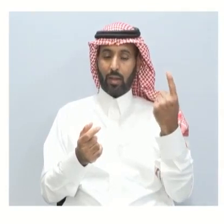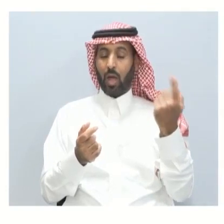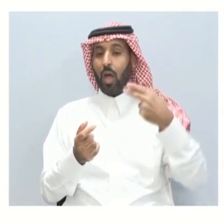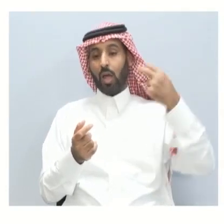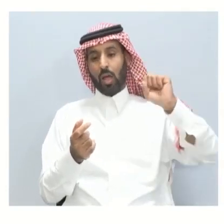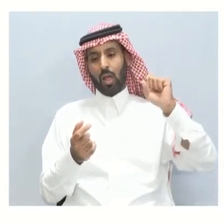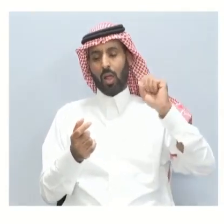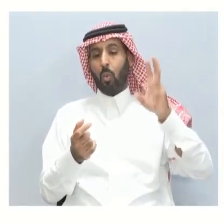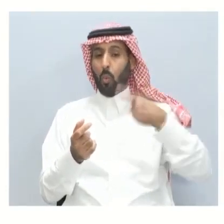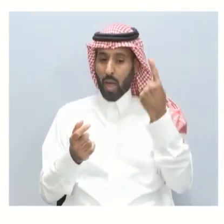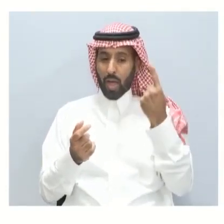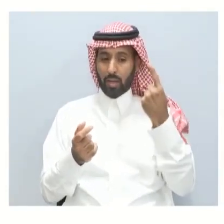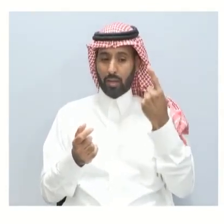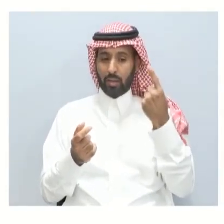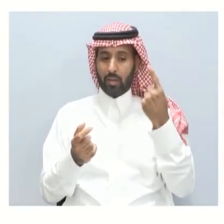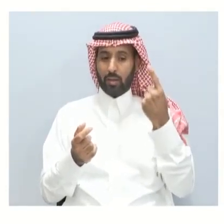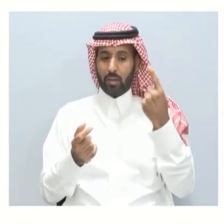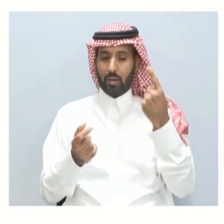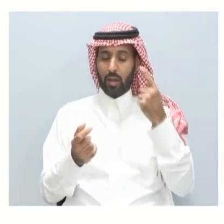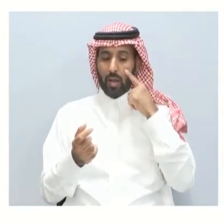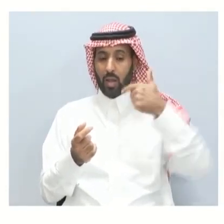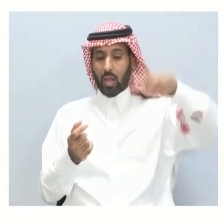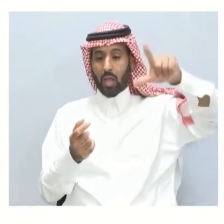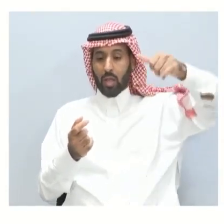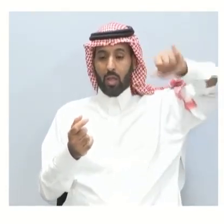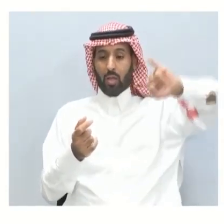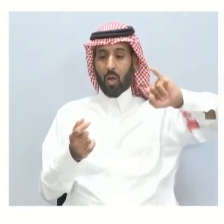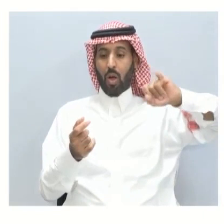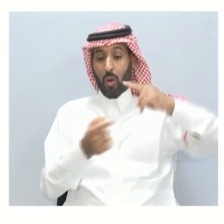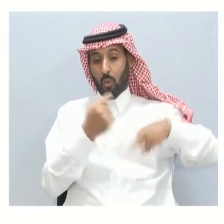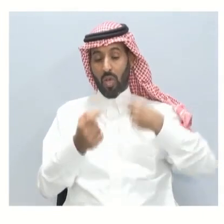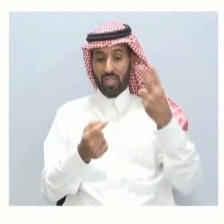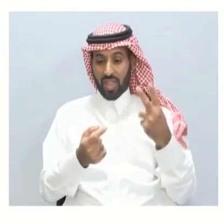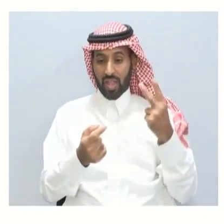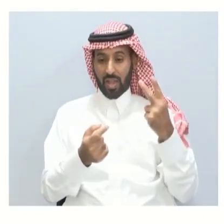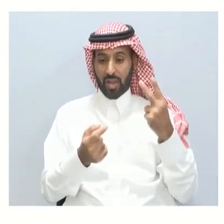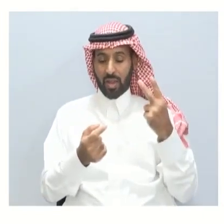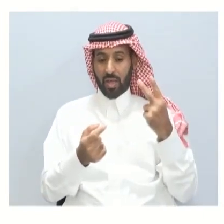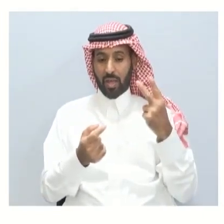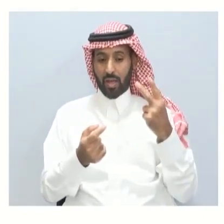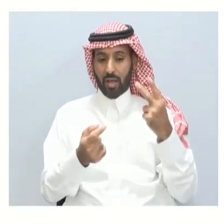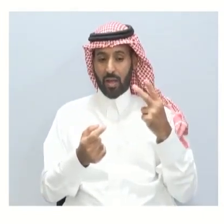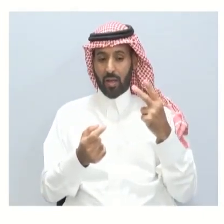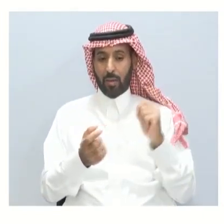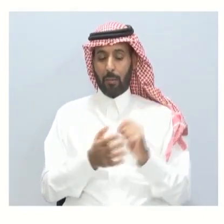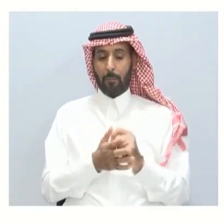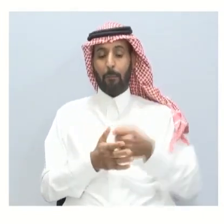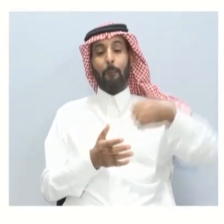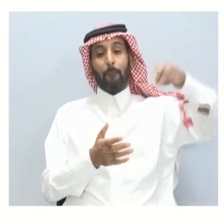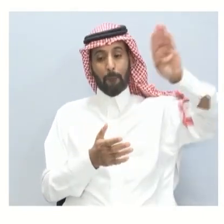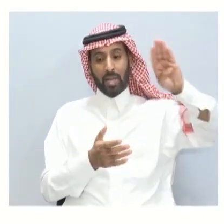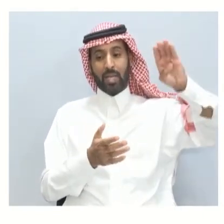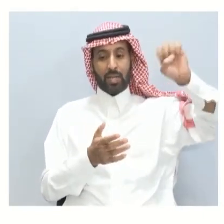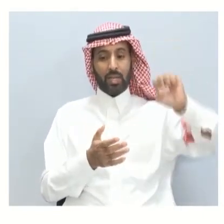الهيليوم واحد في الليثيوم اثنان تو اس 1 في